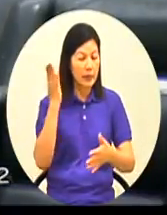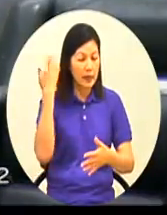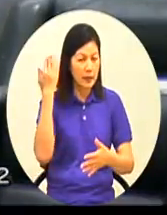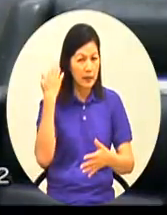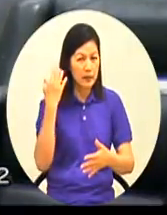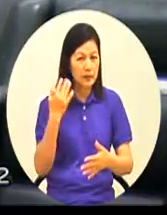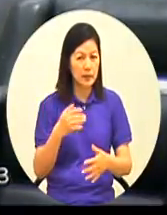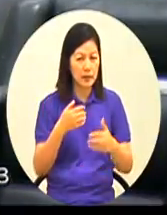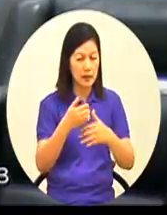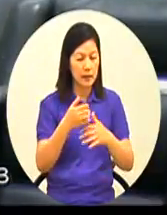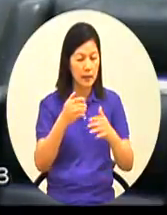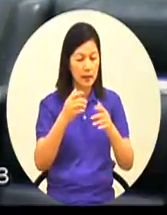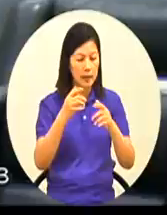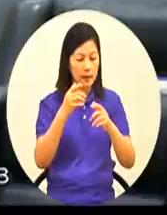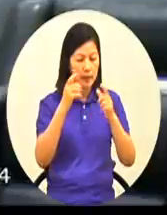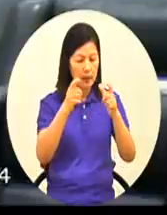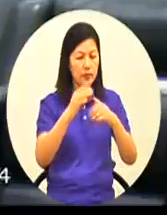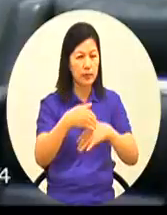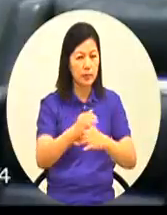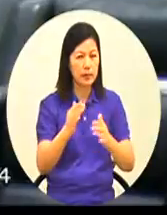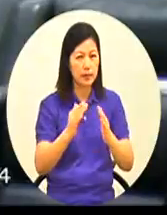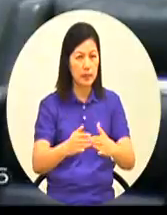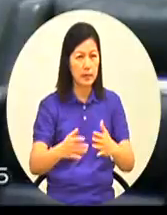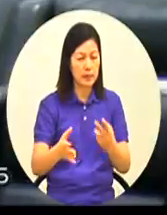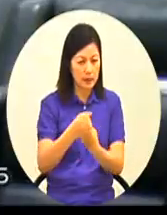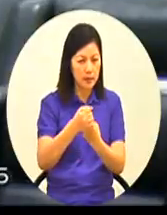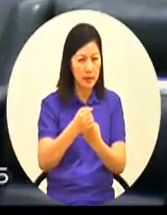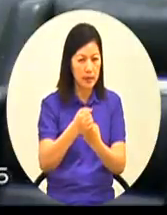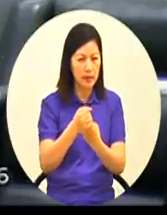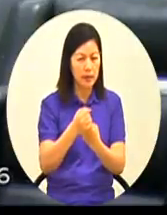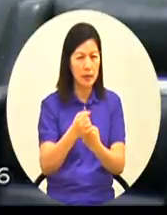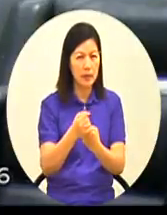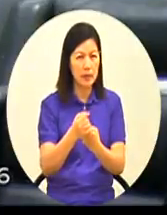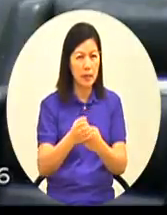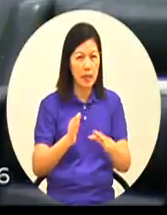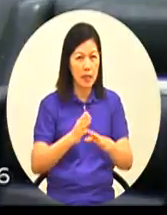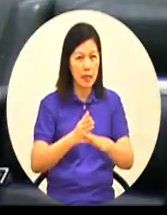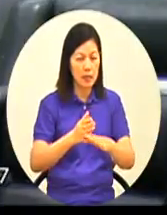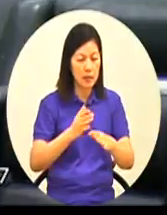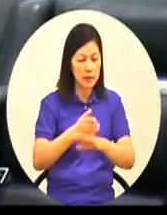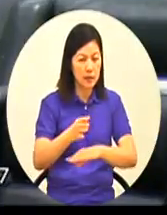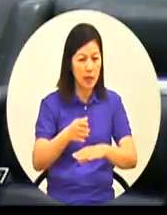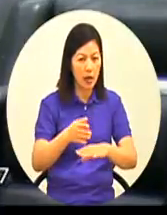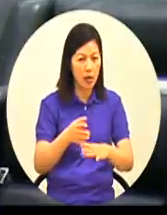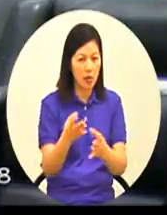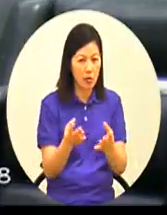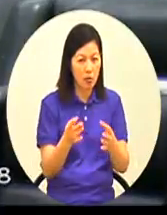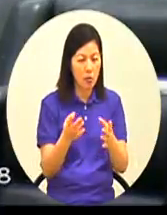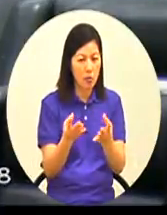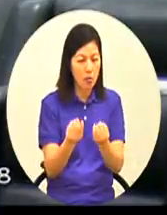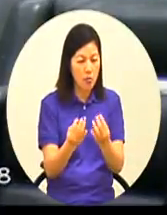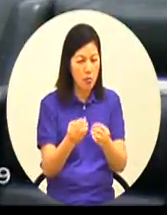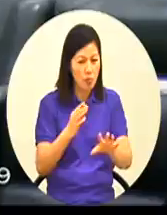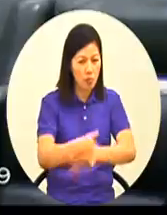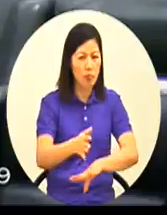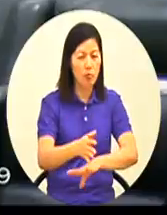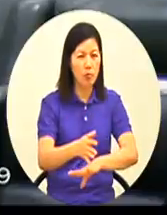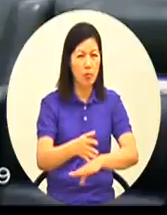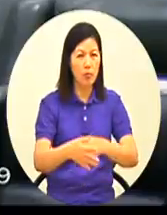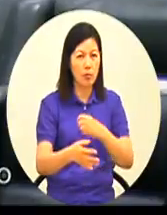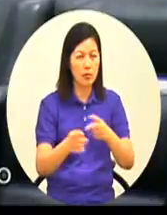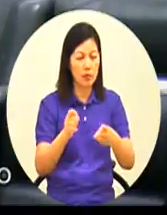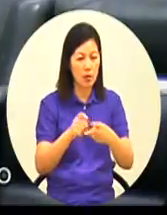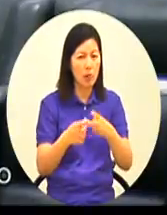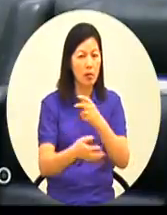合并，高雄县真的有很多这些超额的公有，那我们不去追究为什么会一直超额，但是我现在